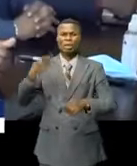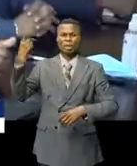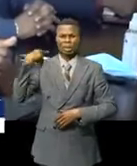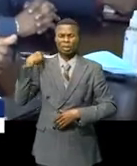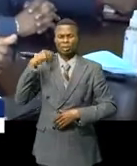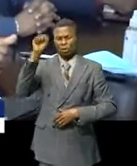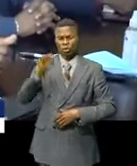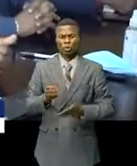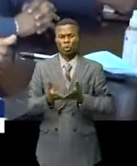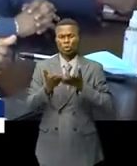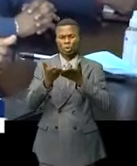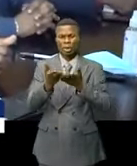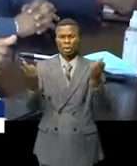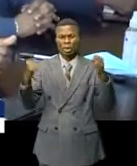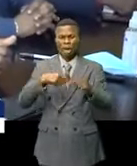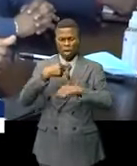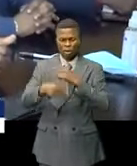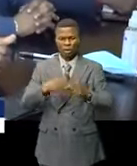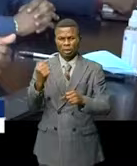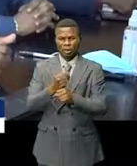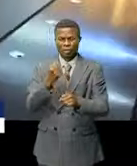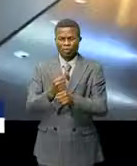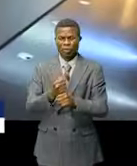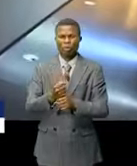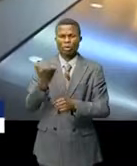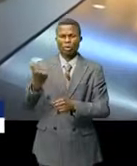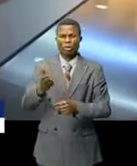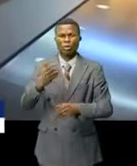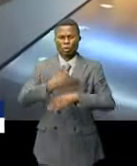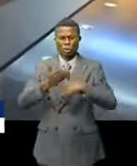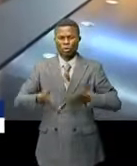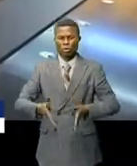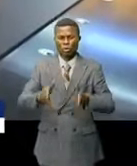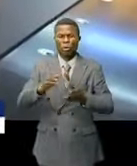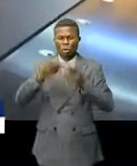Sud Kivu lors du lancement des travaux de la route